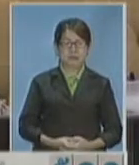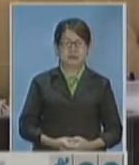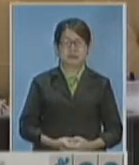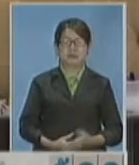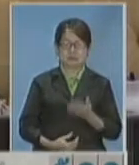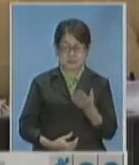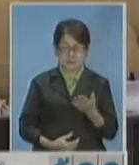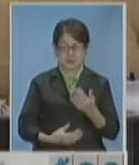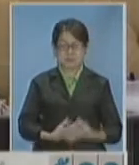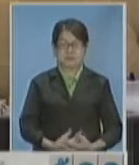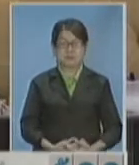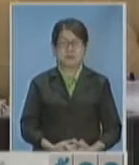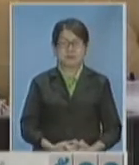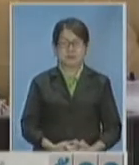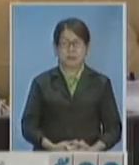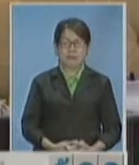ก่อแก้วมีอะไรครับ